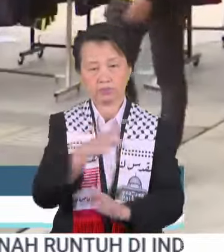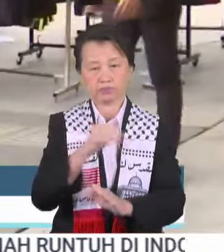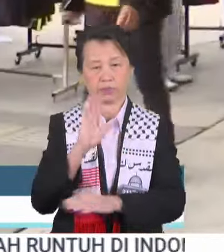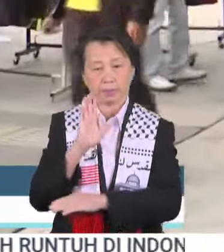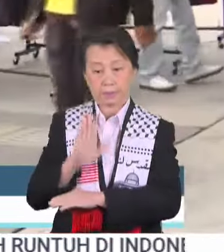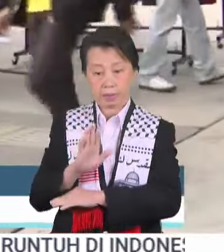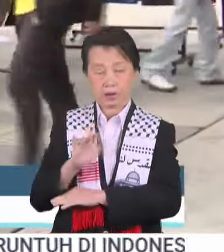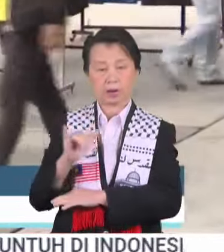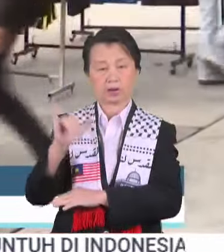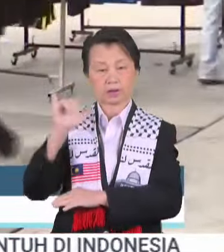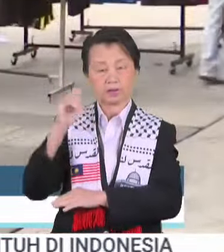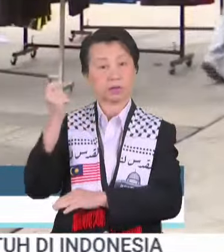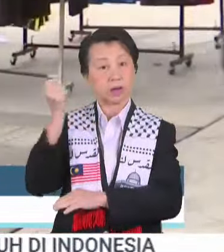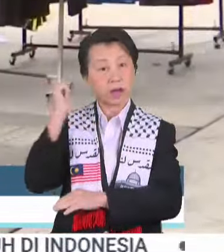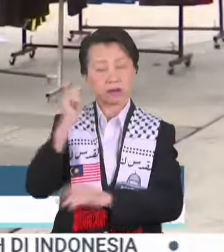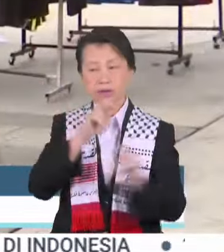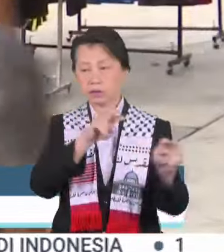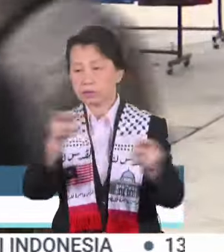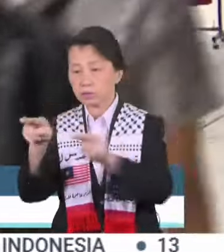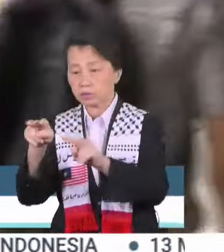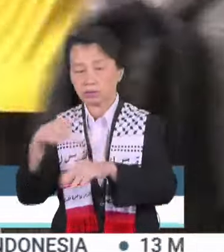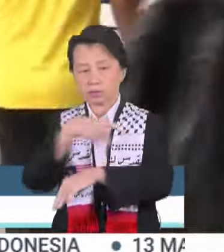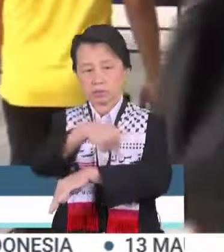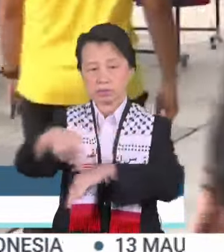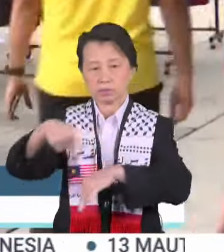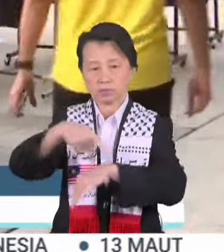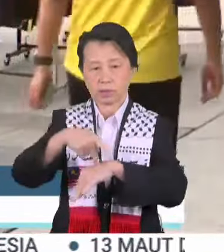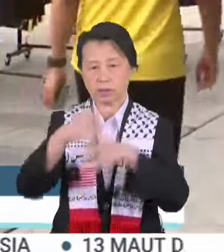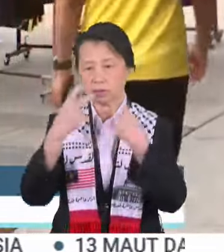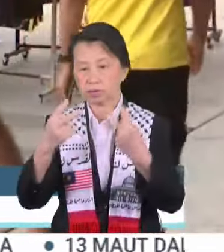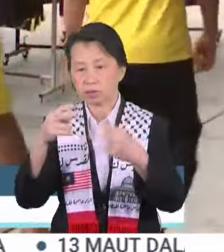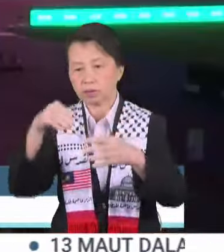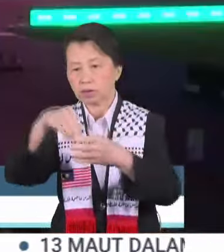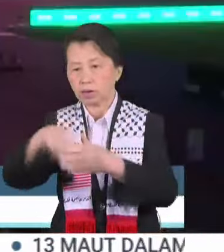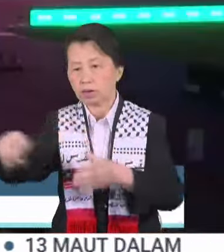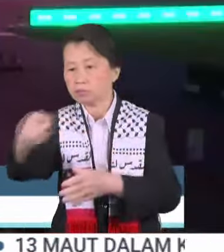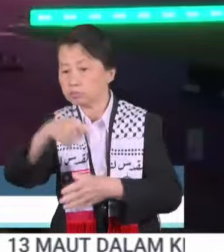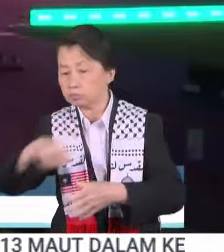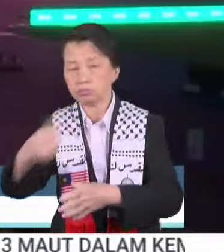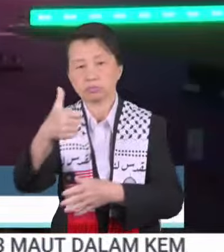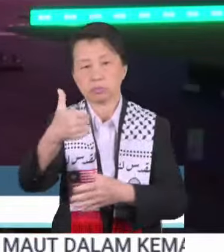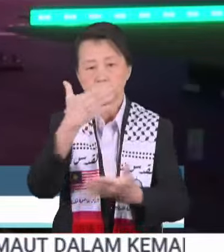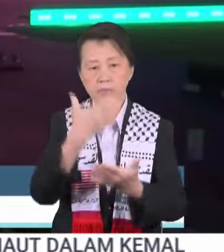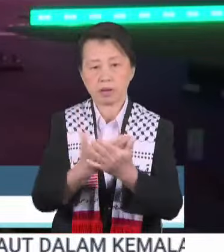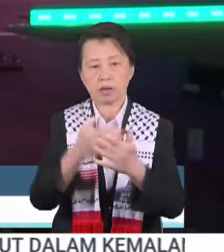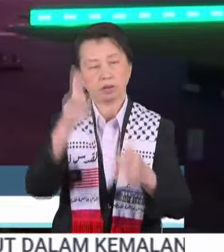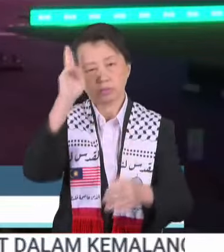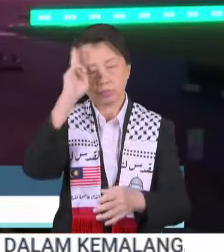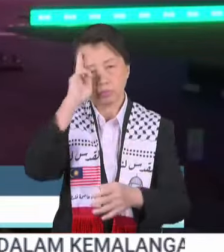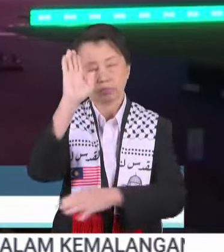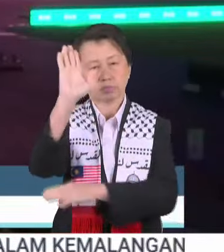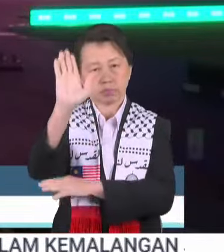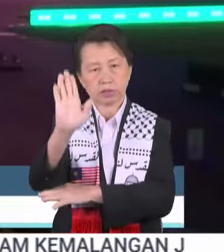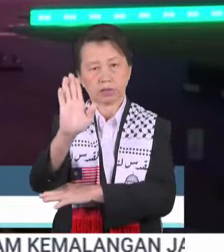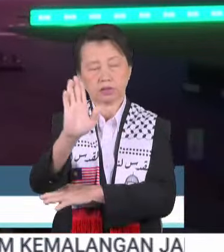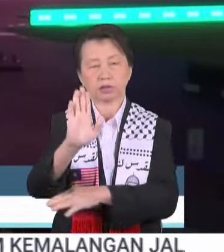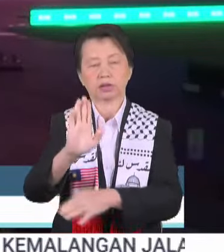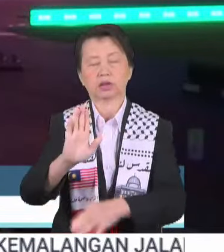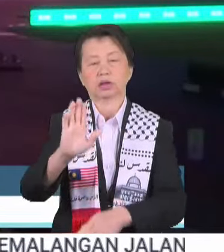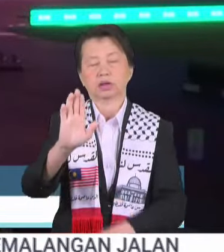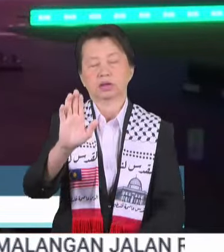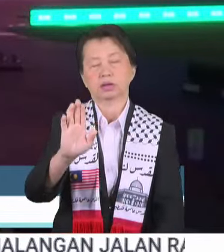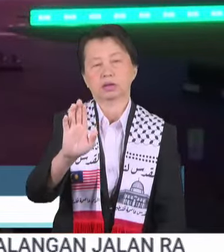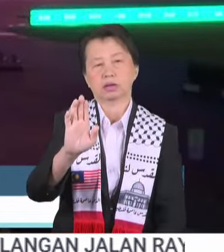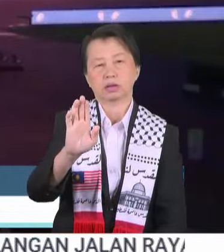sebelah petang tadi Saya turut meninjau keadaan Padang dan kelihatan dalam keadaan baik seperti yang dijanjikan oleh perbadanan stadium